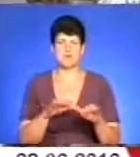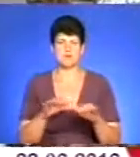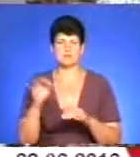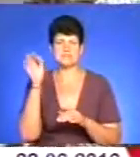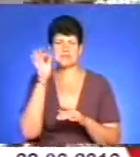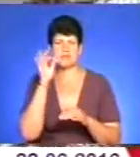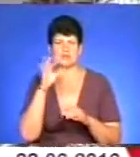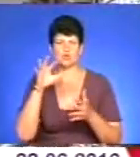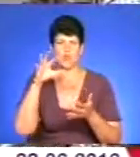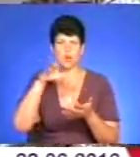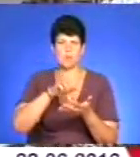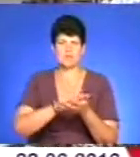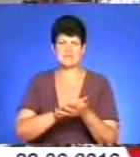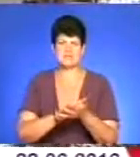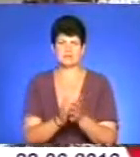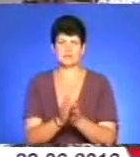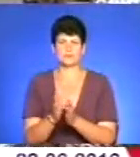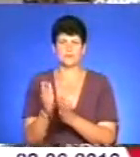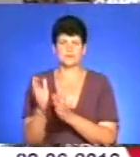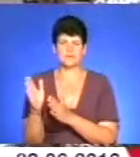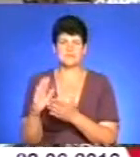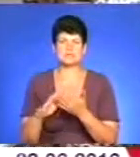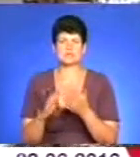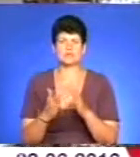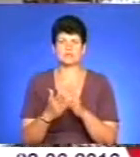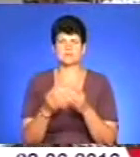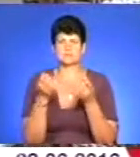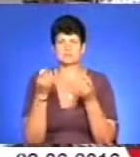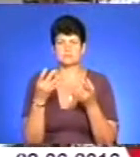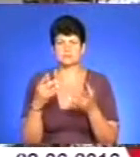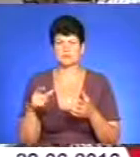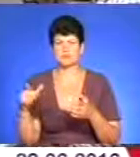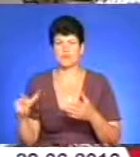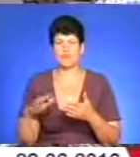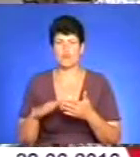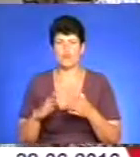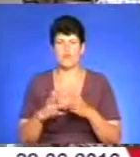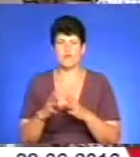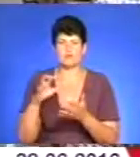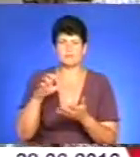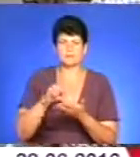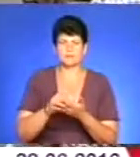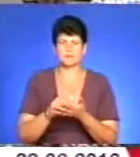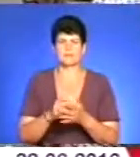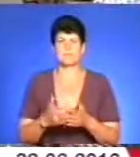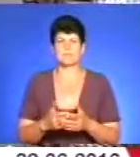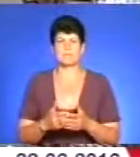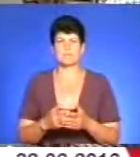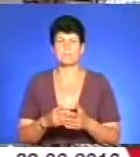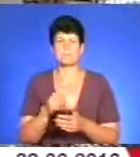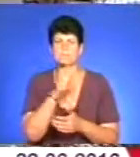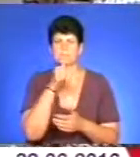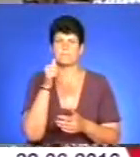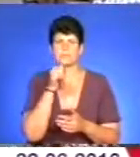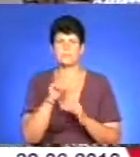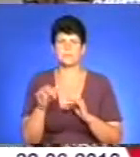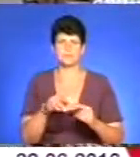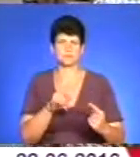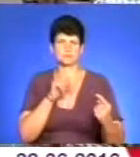німецького окупаційного режиму, становище цивільного населення в умовах окупаційного режиму, партизанський рух, підпільний рух